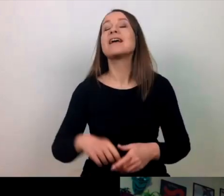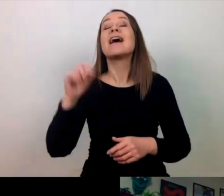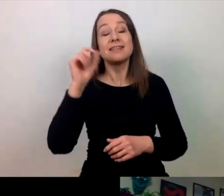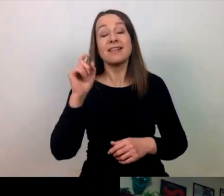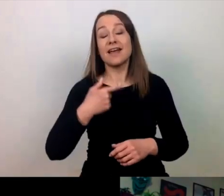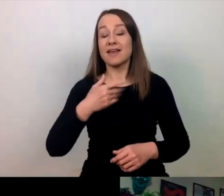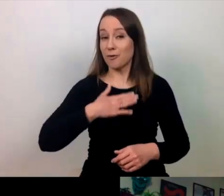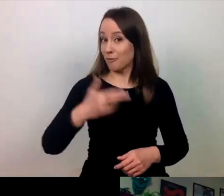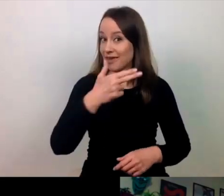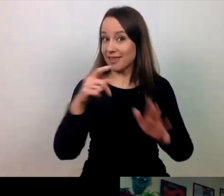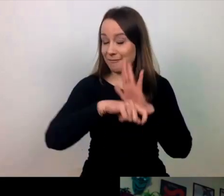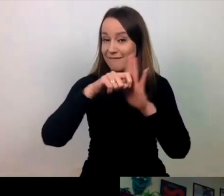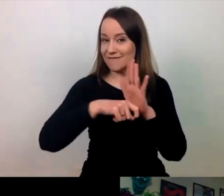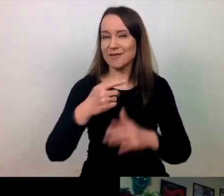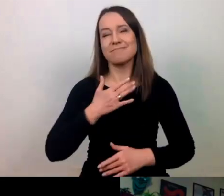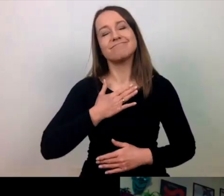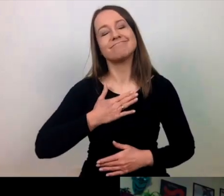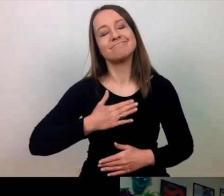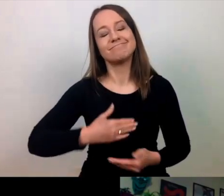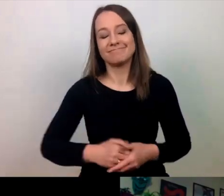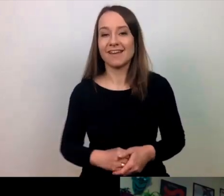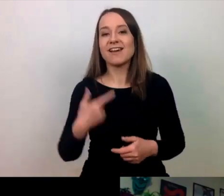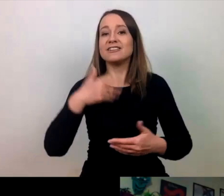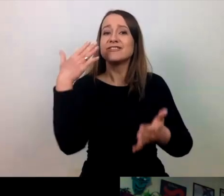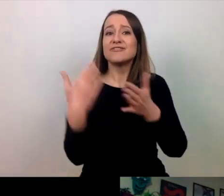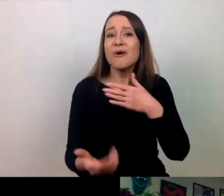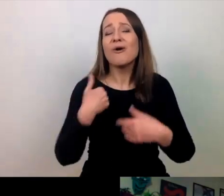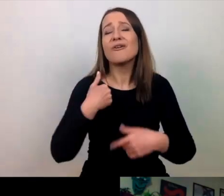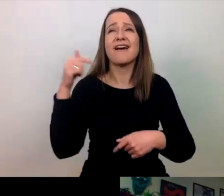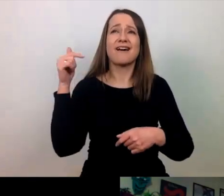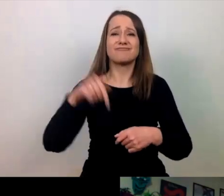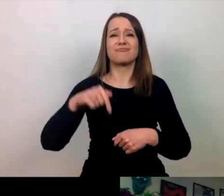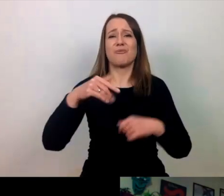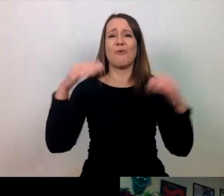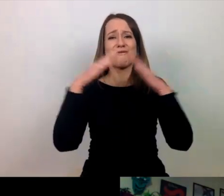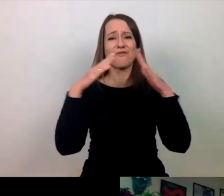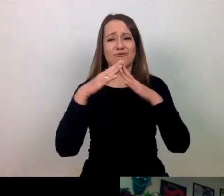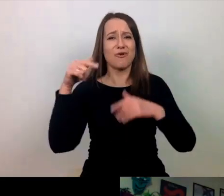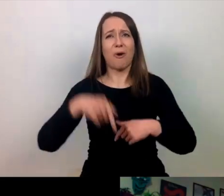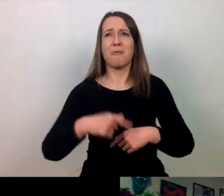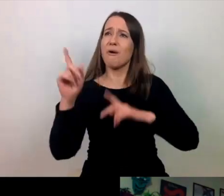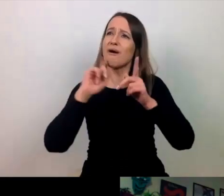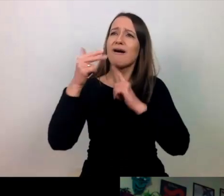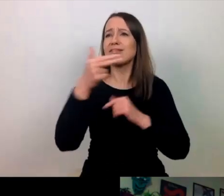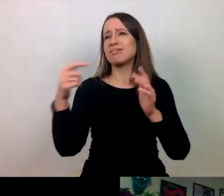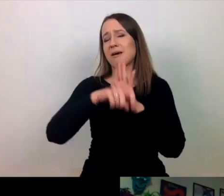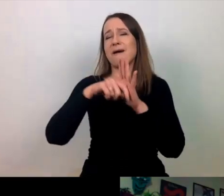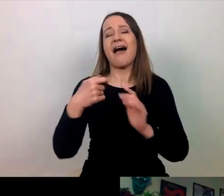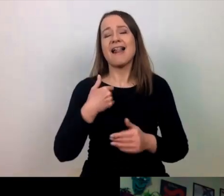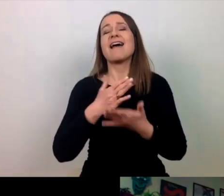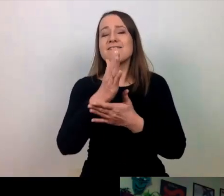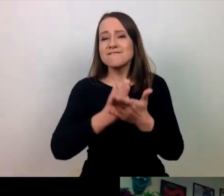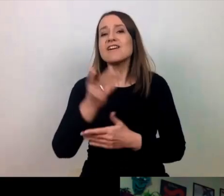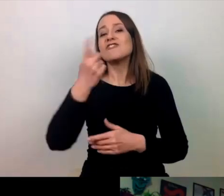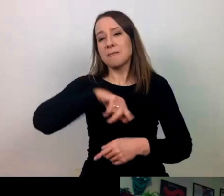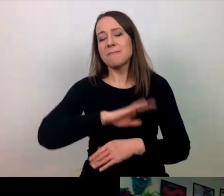lubię najbardziej na świecie. Szkoda, że muszę to robić ze swojego domu w tym odcinku, ale wierzę, że znowu się spotkamy, tak jak się spotkaliśmy przy